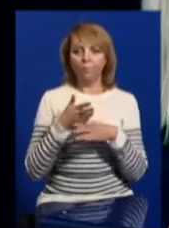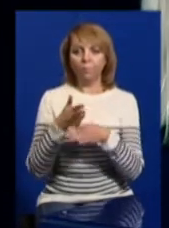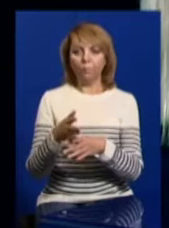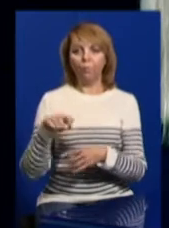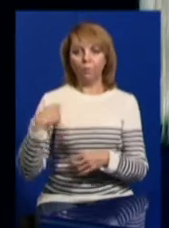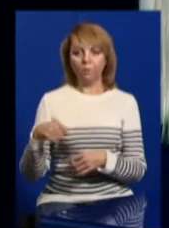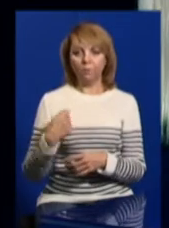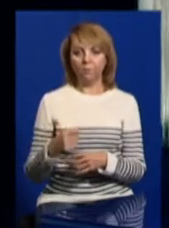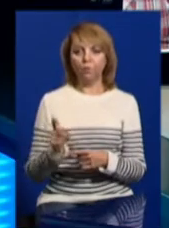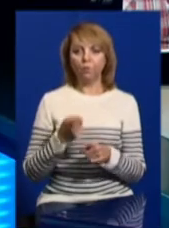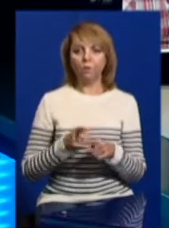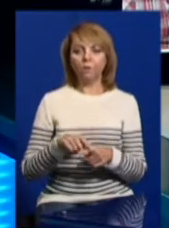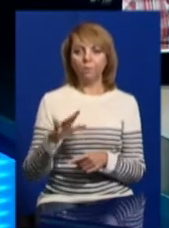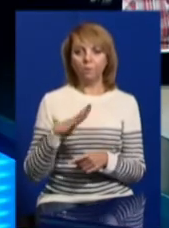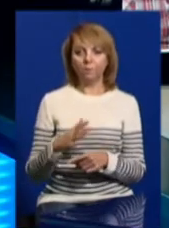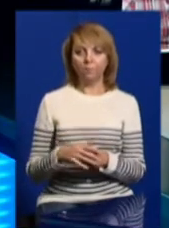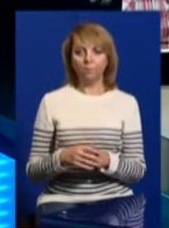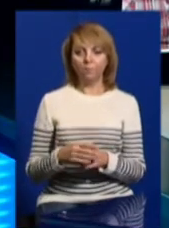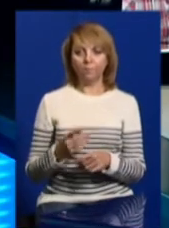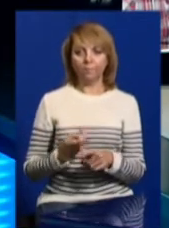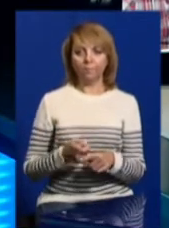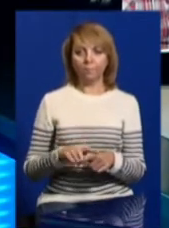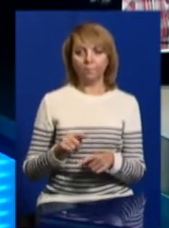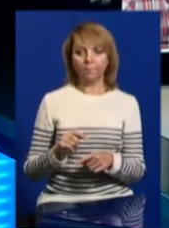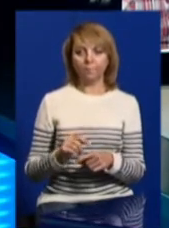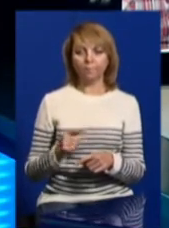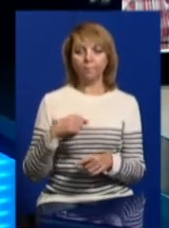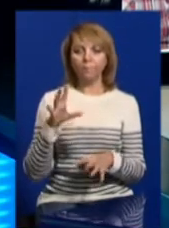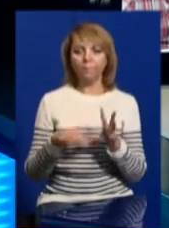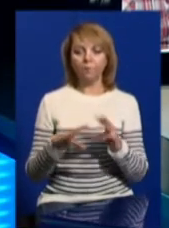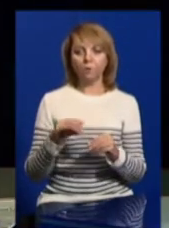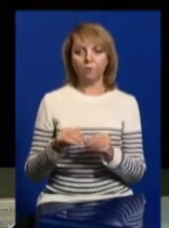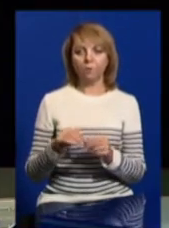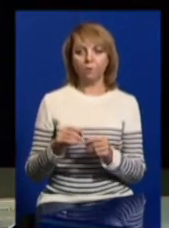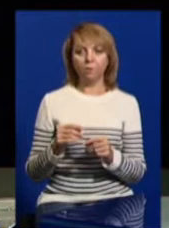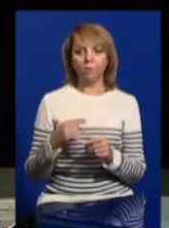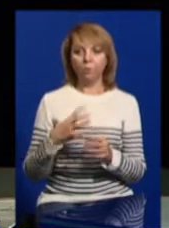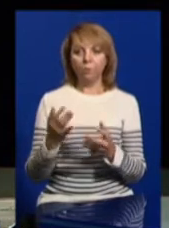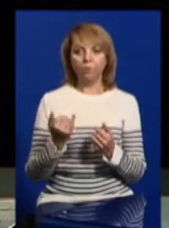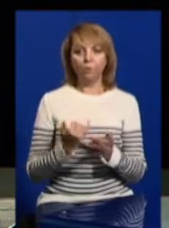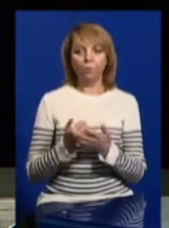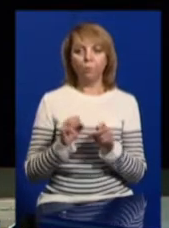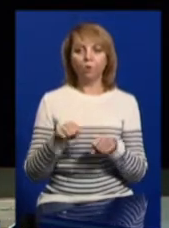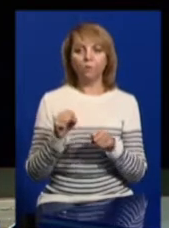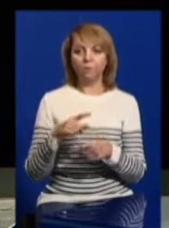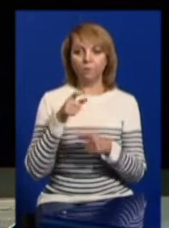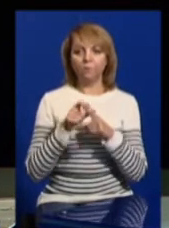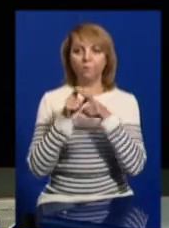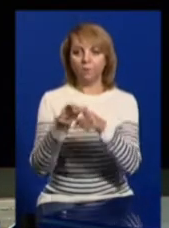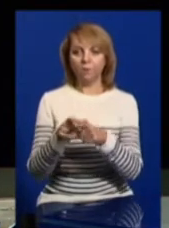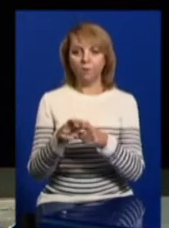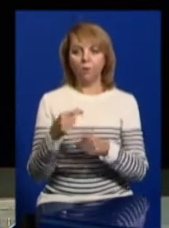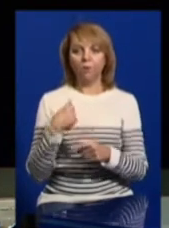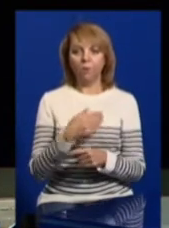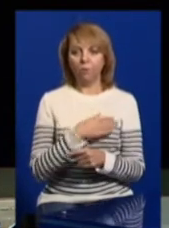збитків. Що це було за... Це взагалі, я вважав, я не отримав сьогодні можливості висказатися, але я хотів зазначити, що